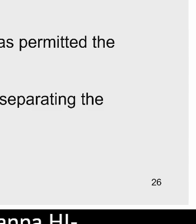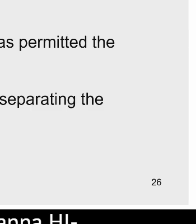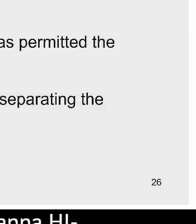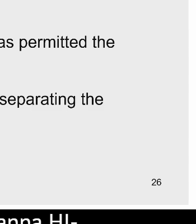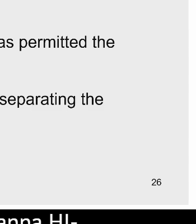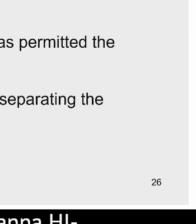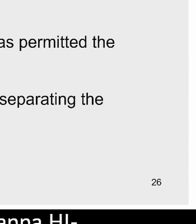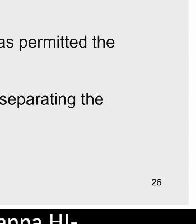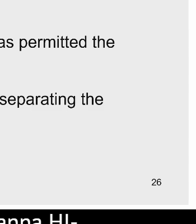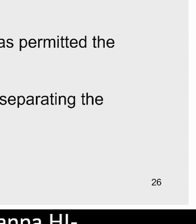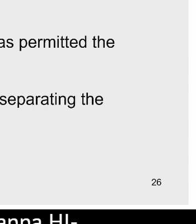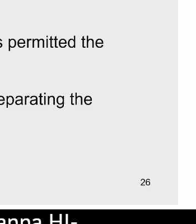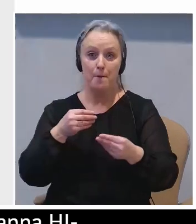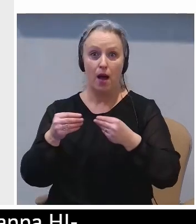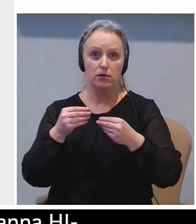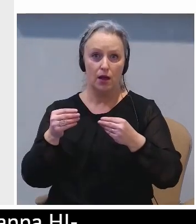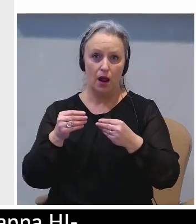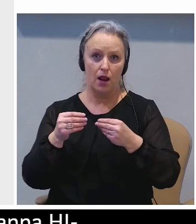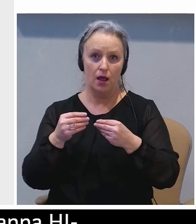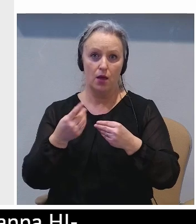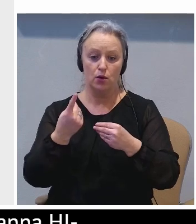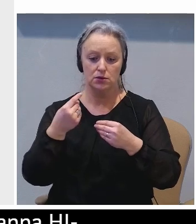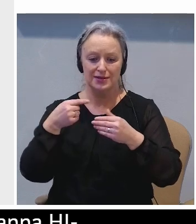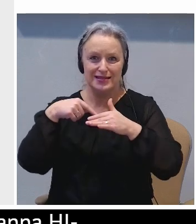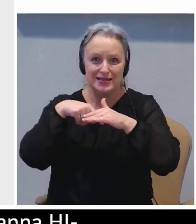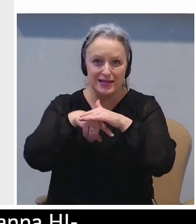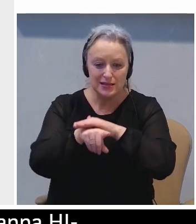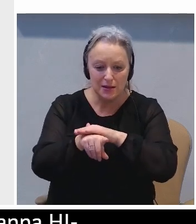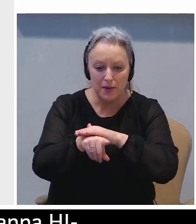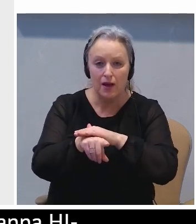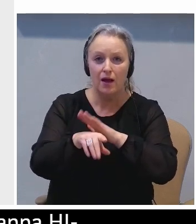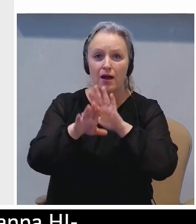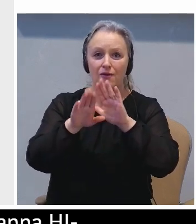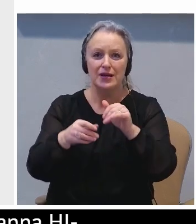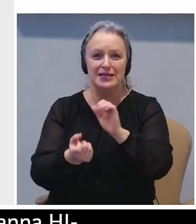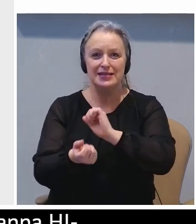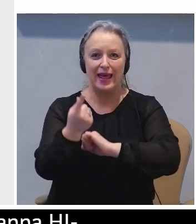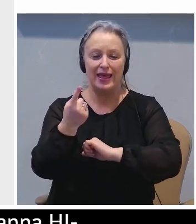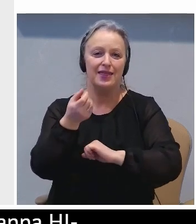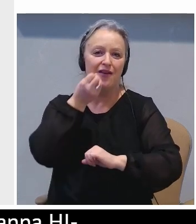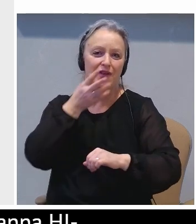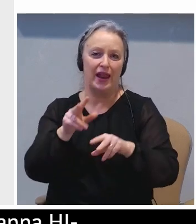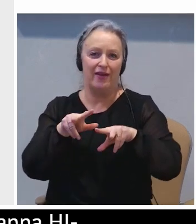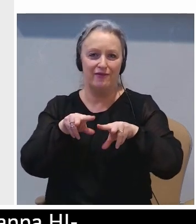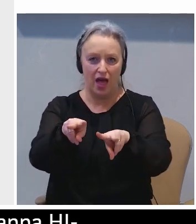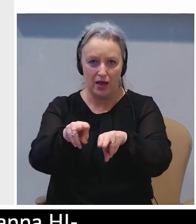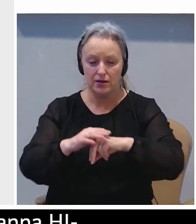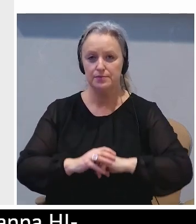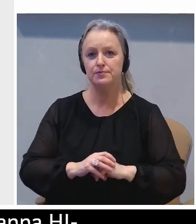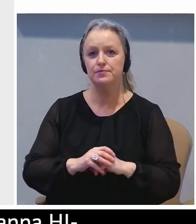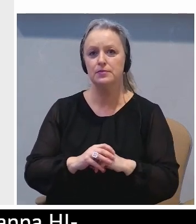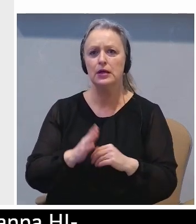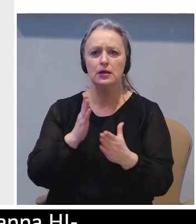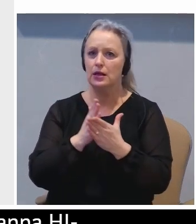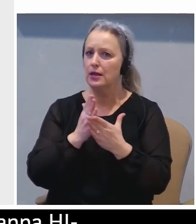uue materjali sisestamise tulemusena võis geen muteeruda ja tekkida võis verevähk. Ilmselgelt ei ole see